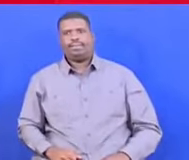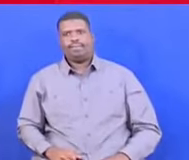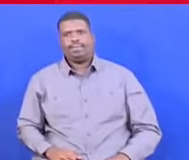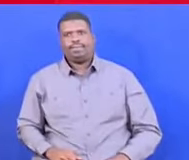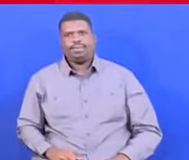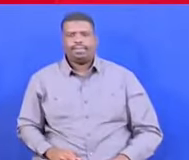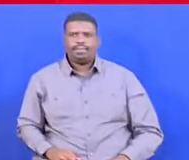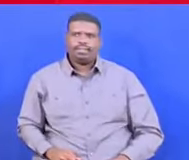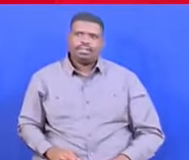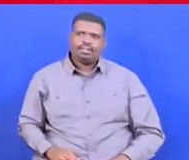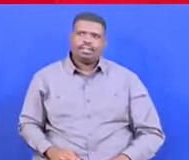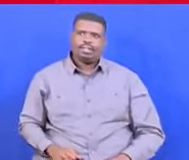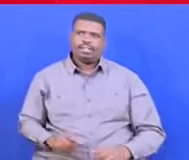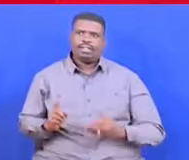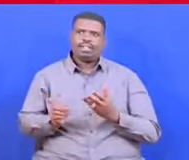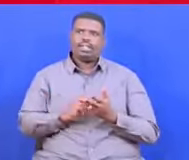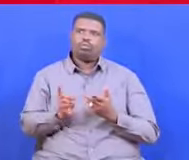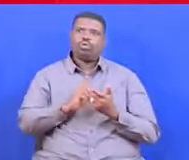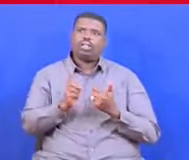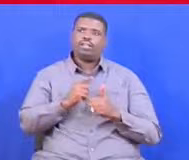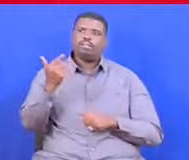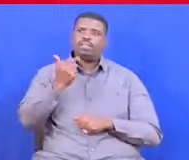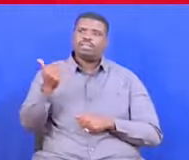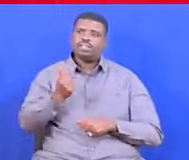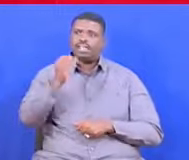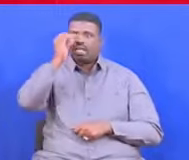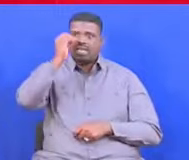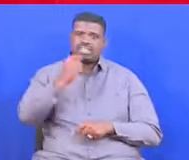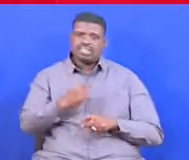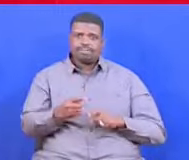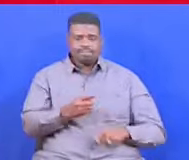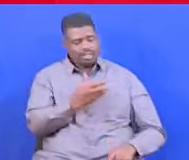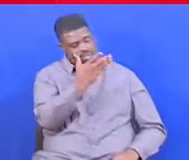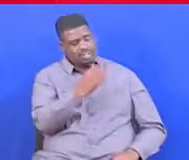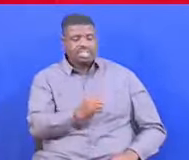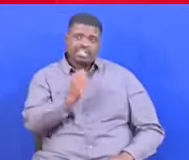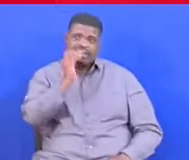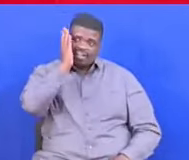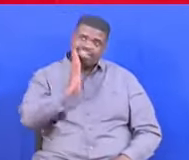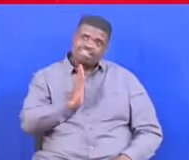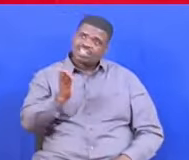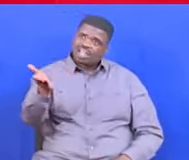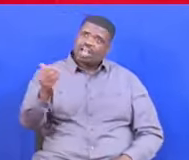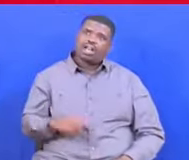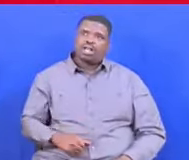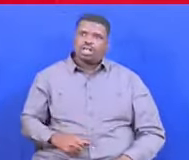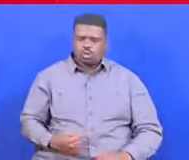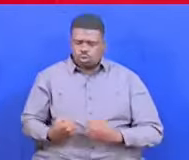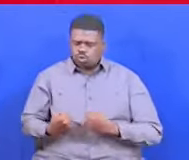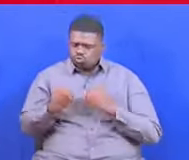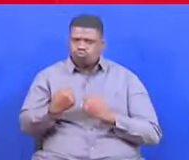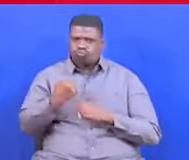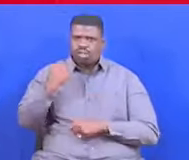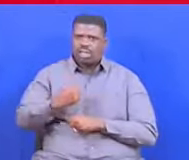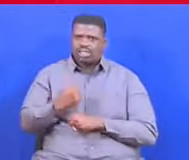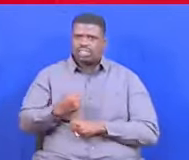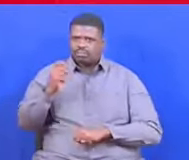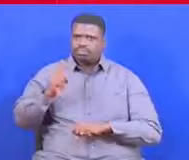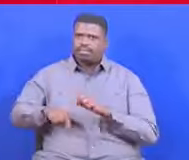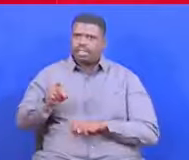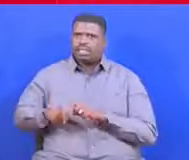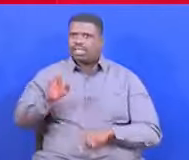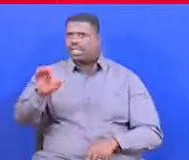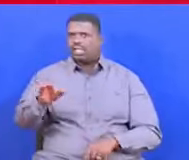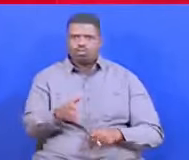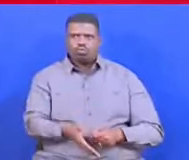Mwenye katika takwimu za Tanzania 50% ni vijana. Hii ni nguvu kazi ambayo inabidi tupambane nayo na